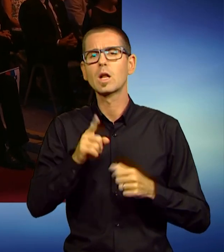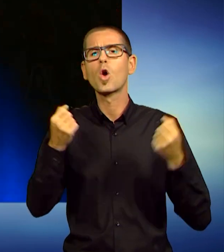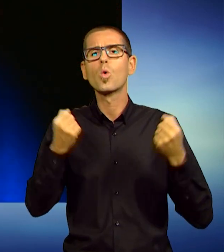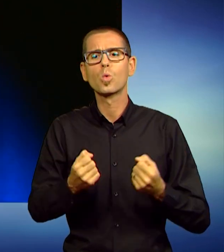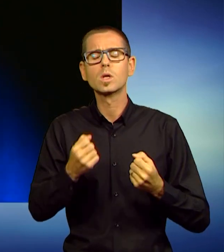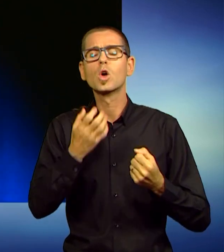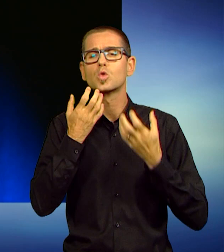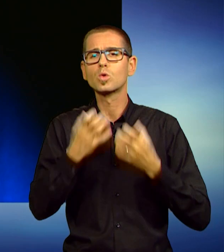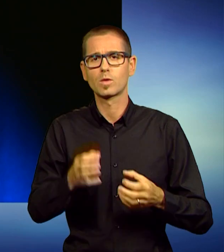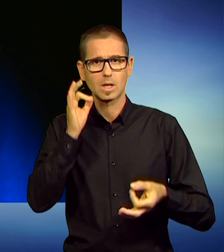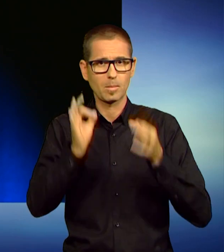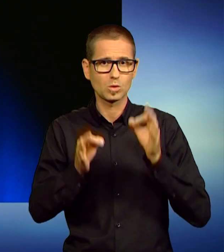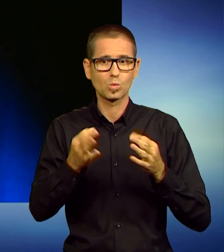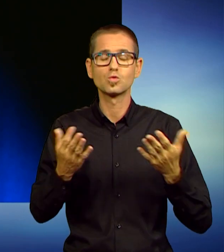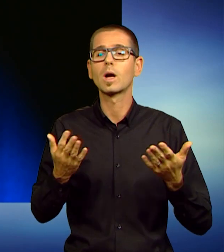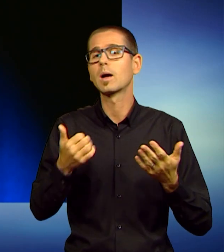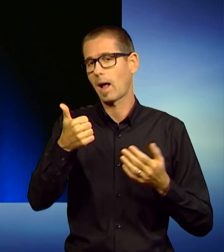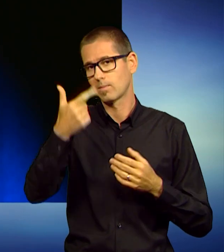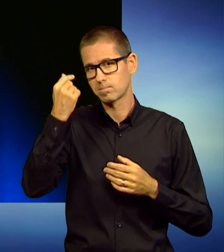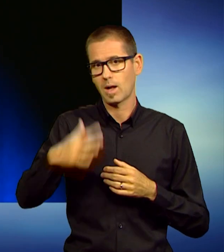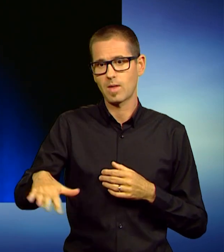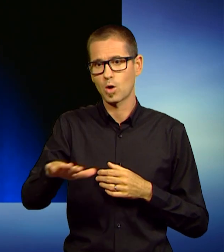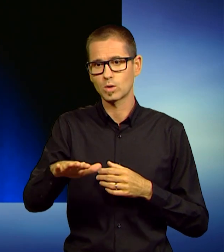zgodovinskih preizkušnjah nekega naroda.